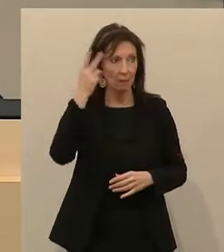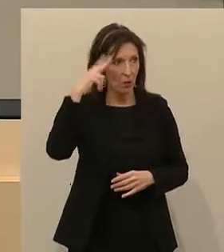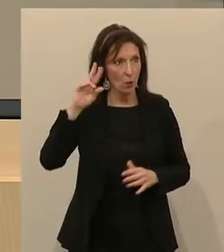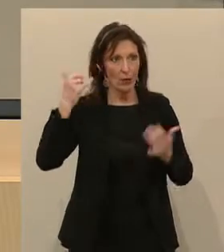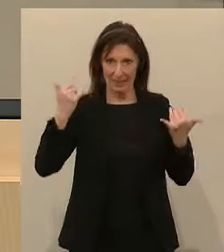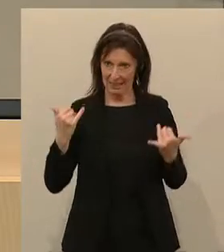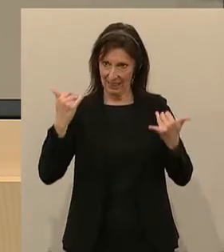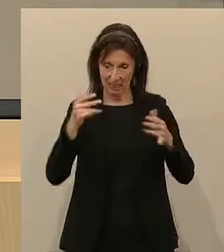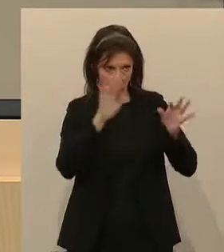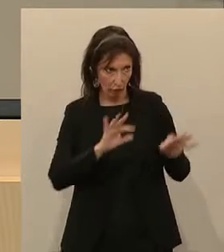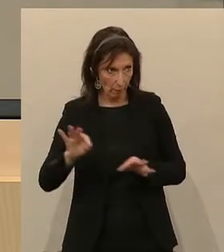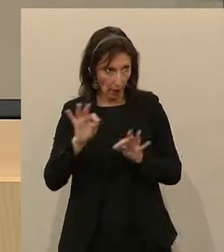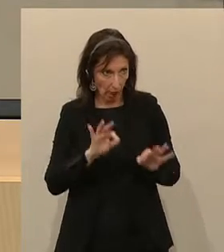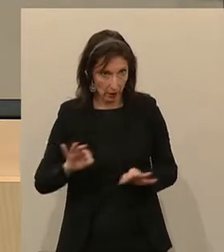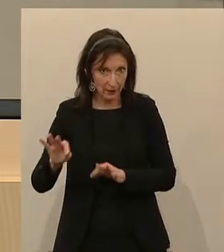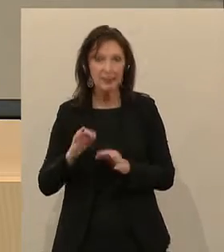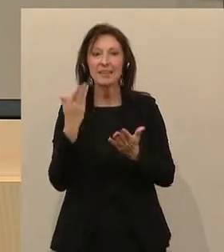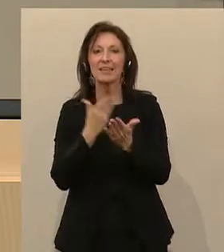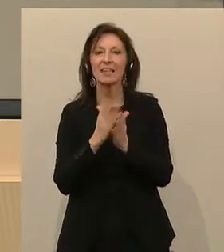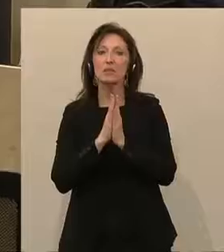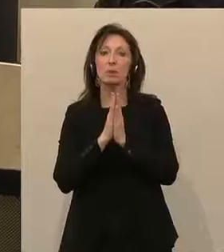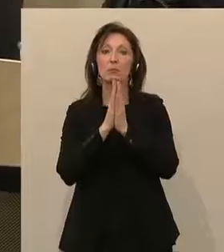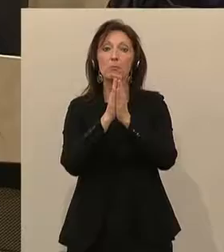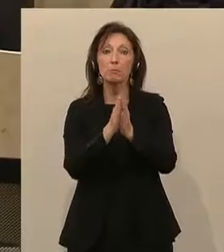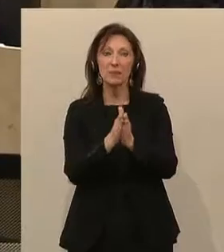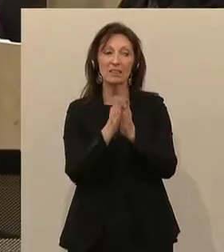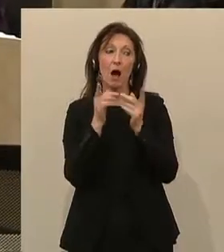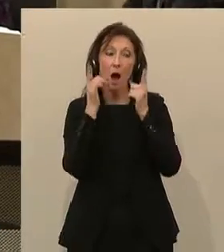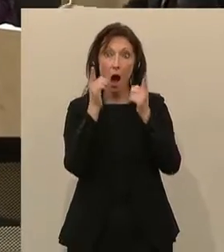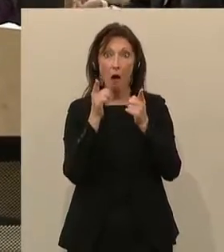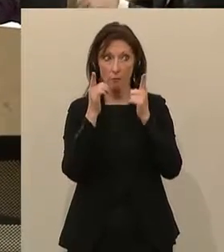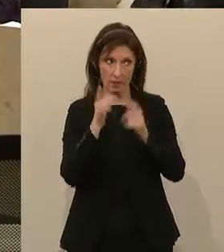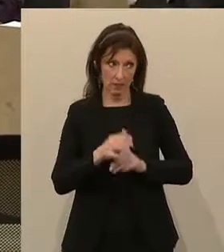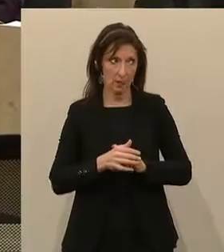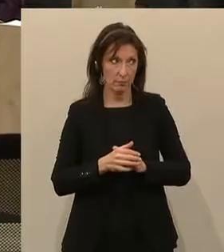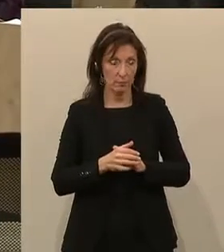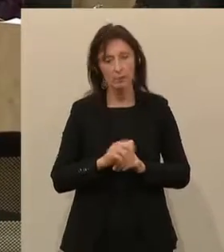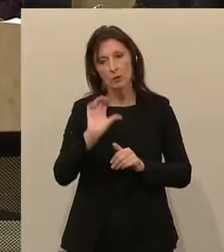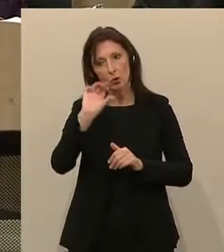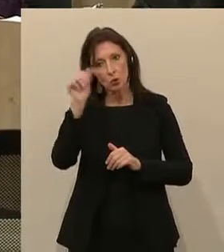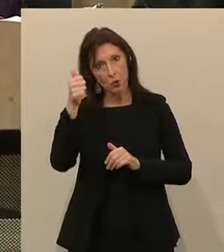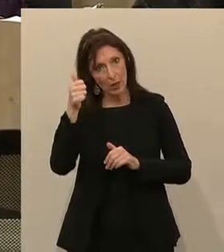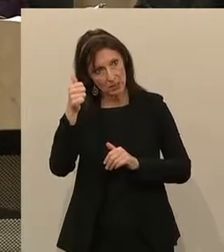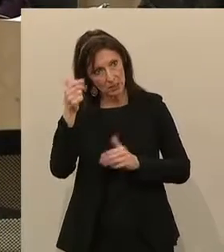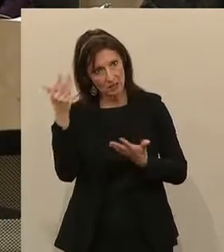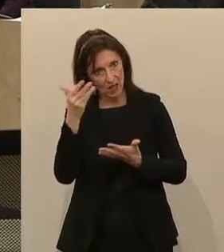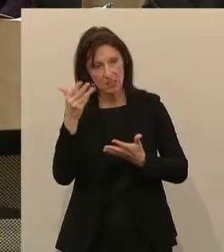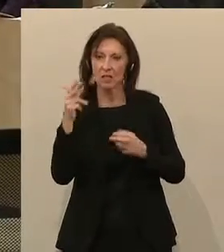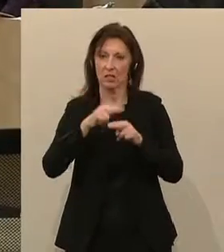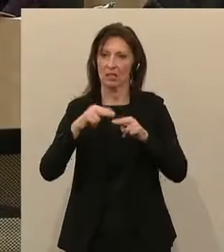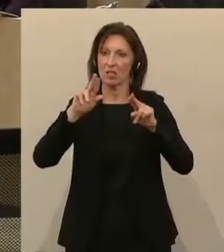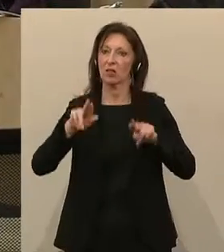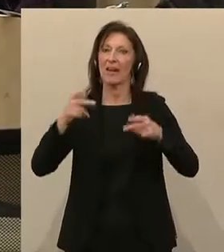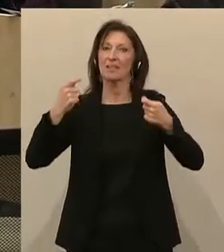den Vorbereitungen. Daher würde ich Sie bitten, mir zu lauschen. Wir werden zunächst die Wahl des Präsidenten des